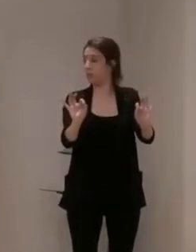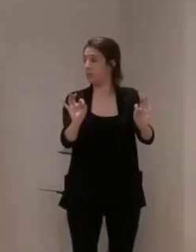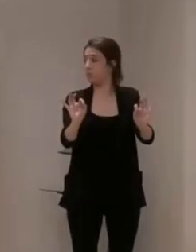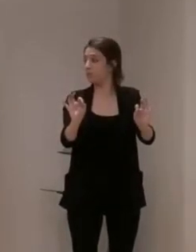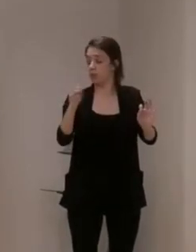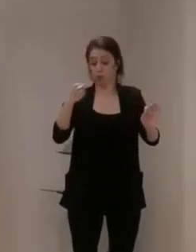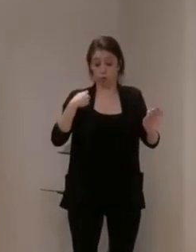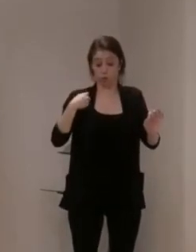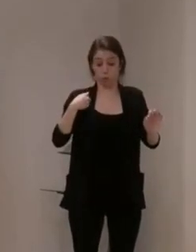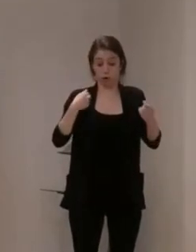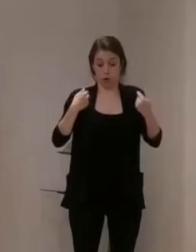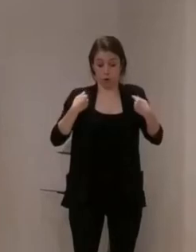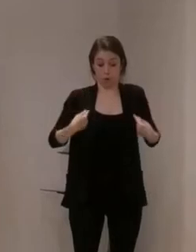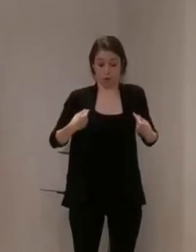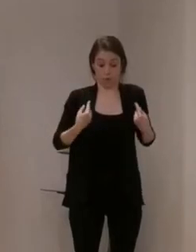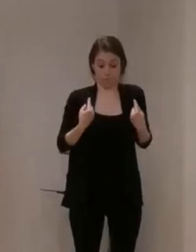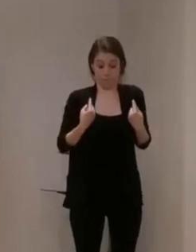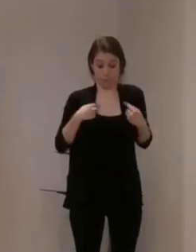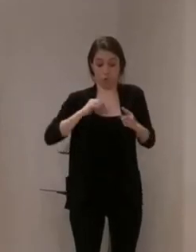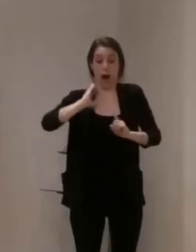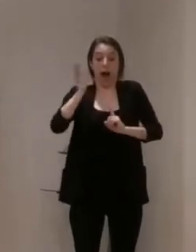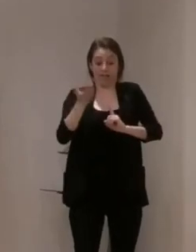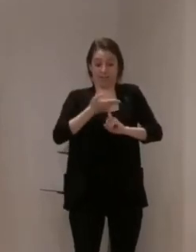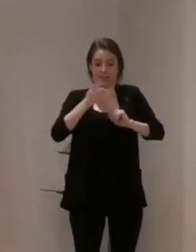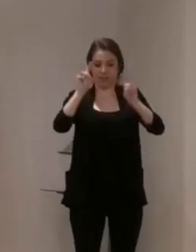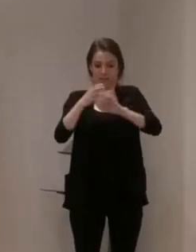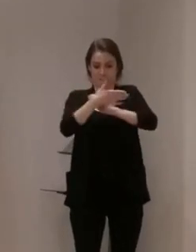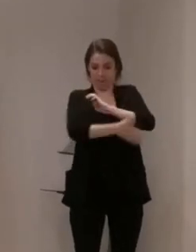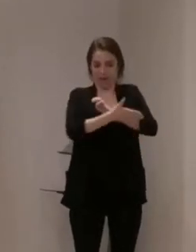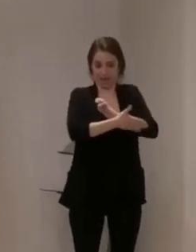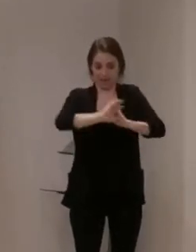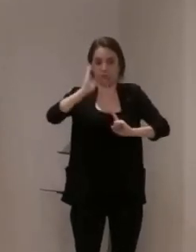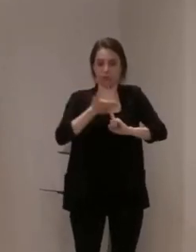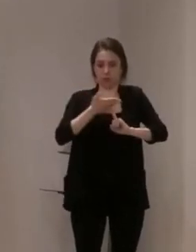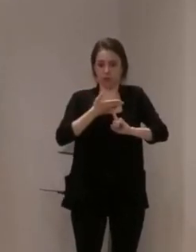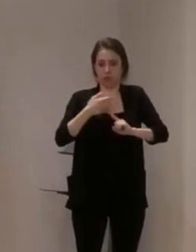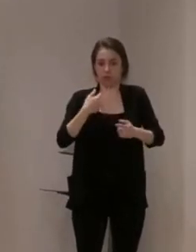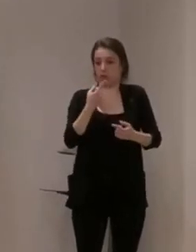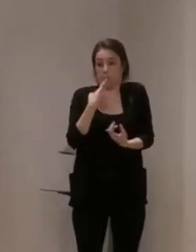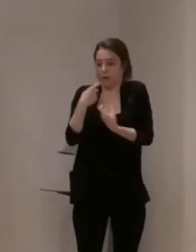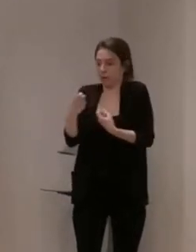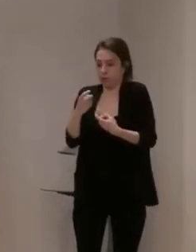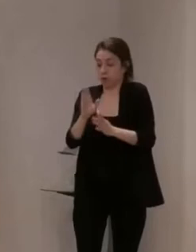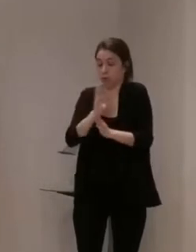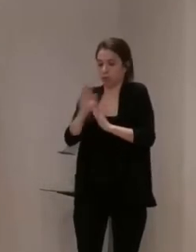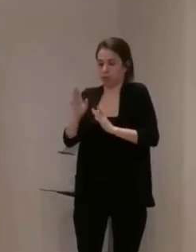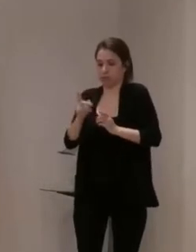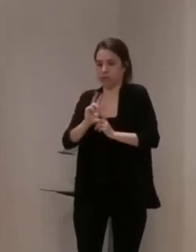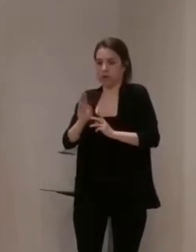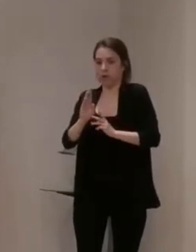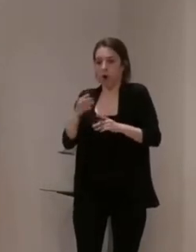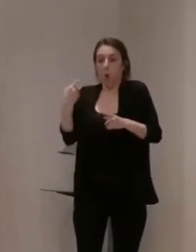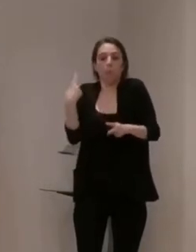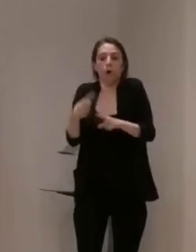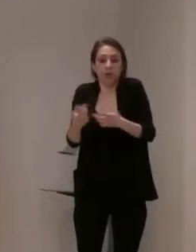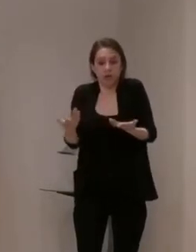que tu vas viure a Via Laietana en primera persona. I avui em deies per telèfon, no és fàcil explicar-ho. Per què ho fas? Aquesta és la pregunta amb què volem començar.